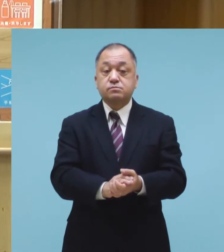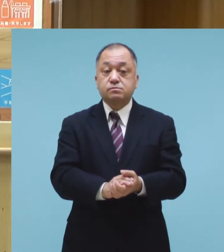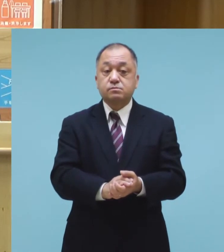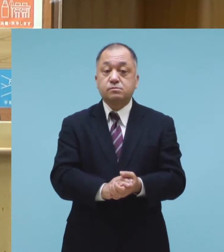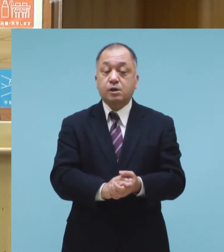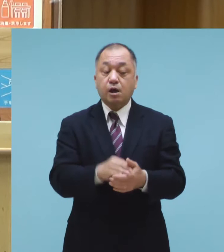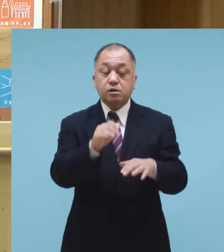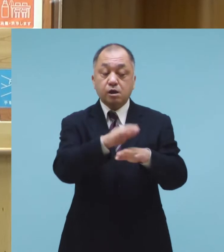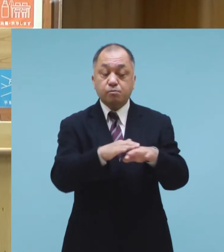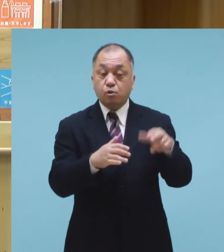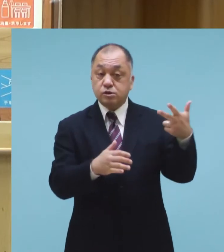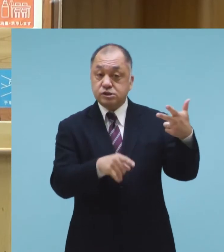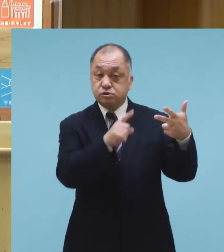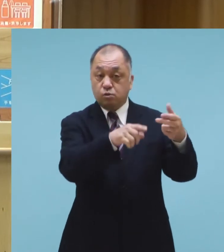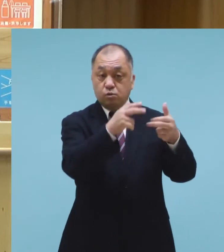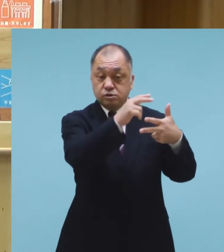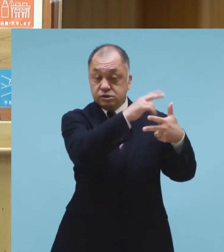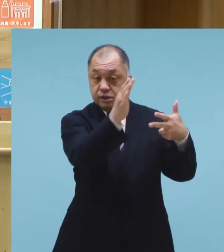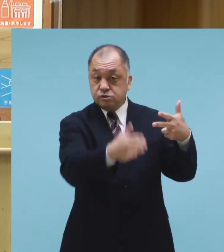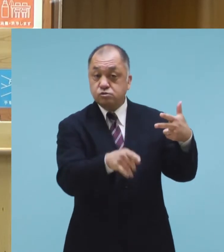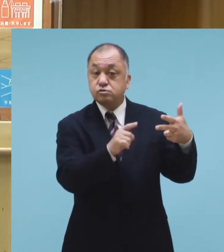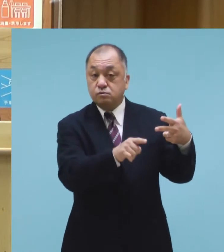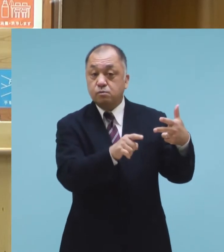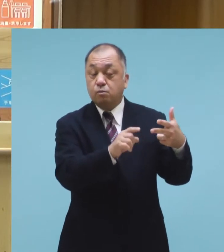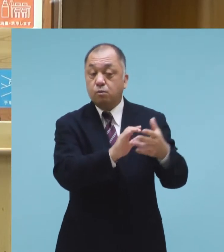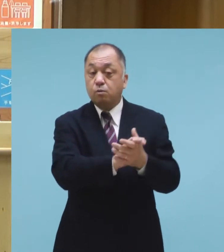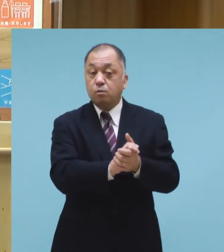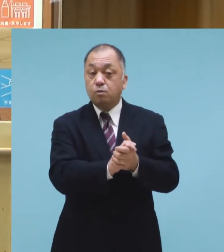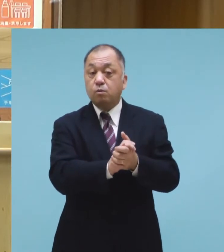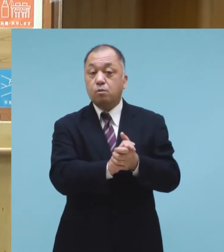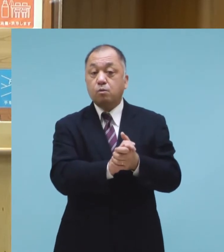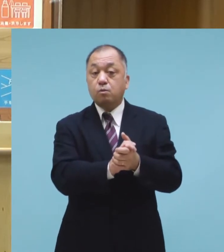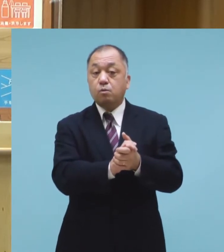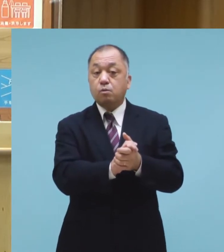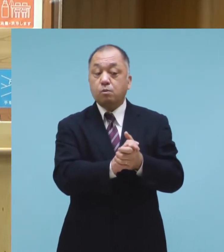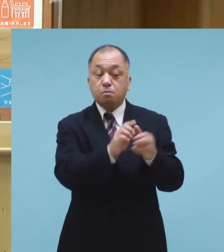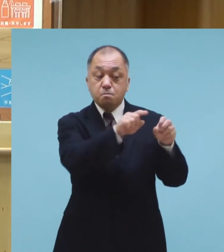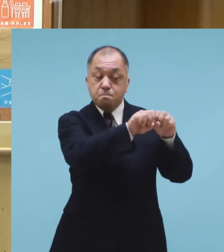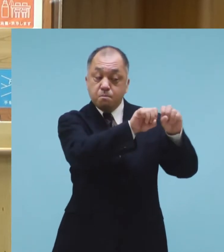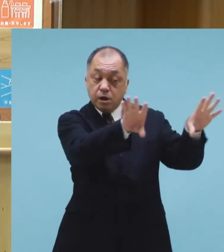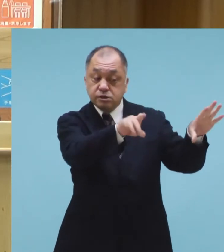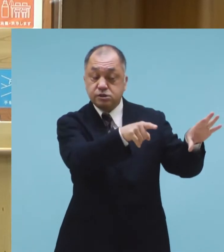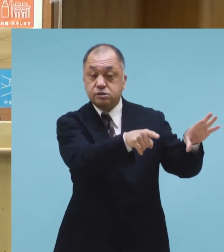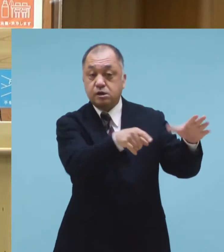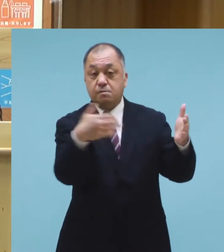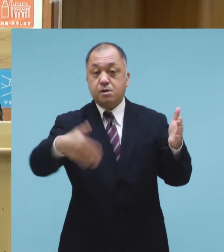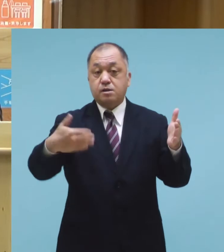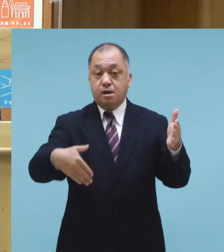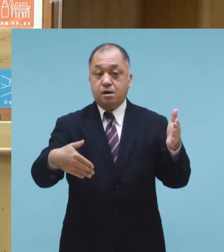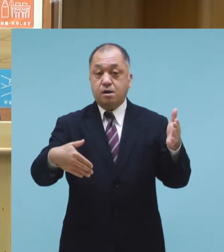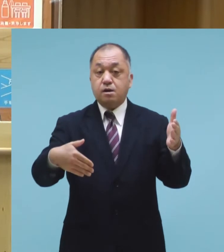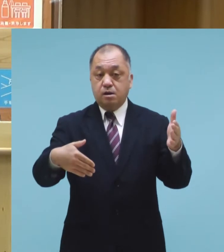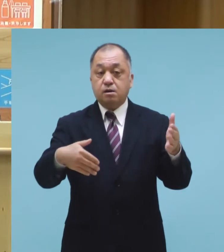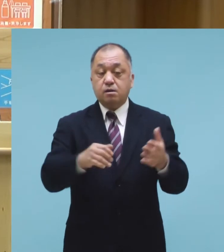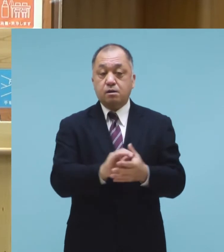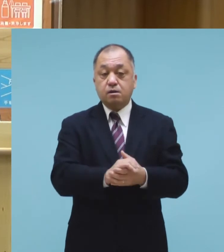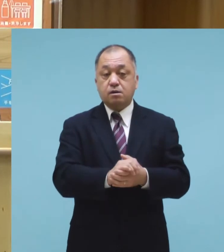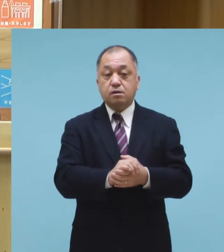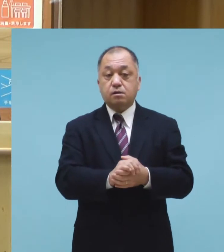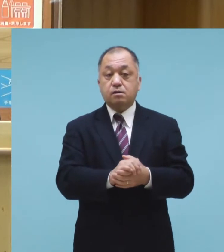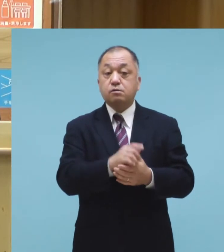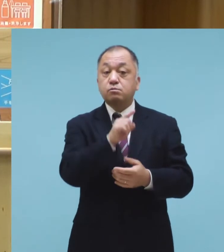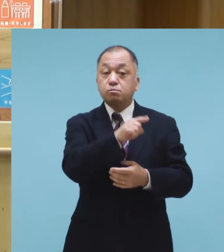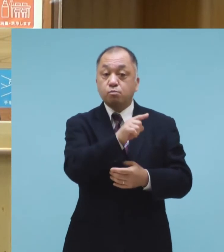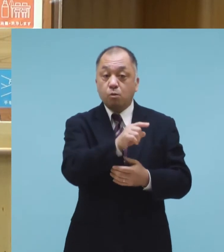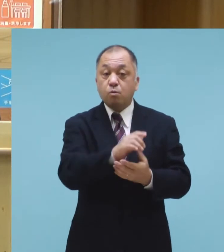違うんですが、札幌市の施設の方は、まだそういった発信が今の時点でないのかなと思うんですけども、札幌市の